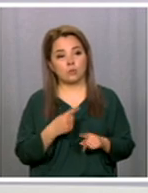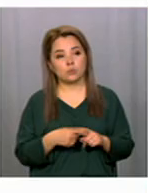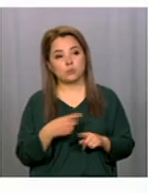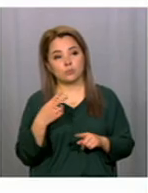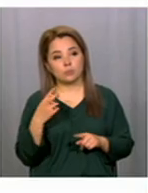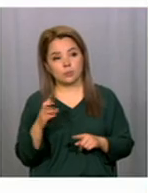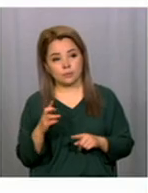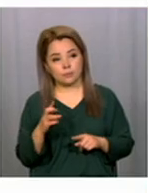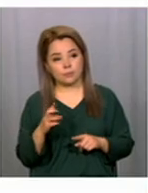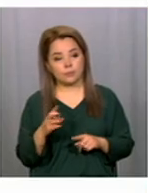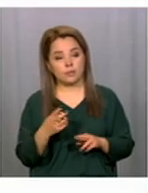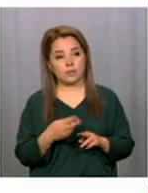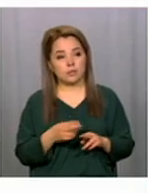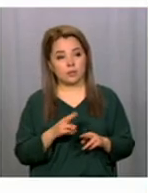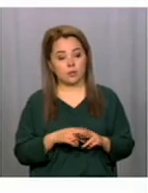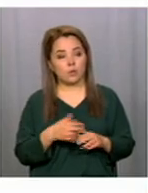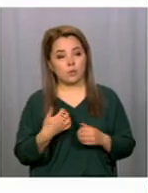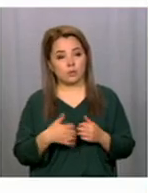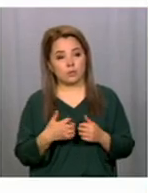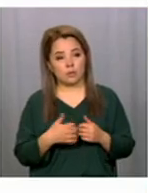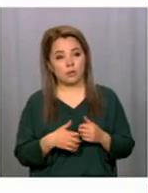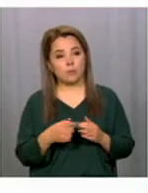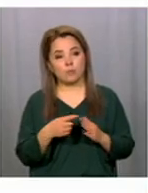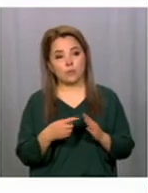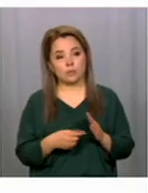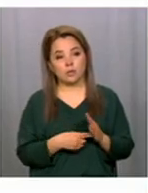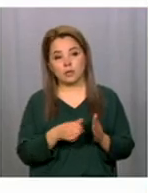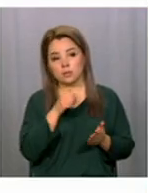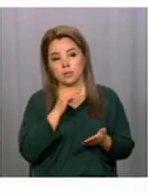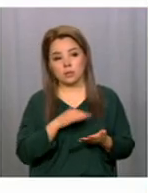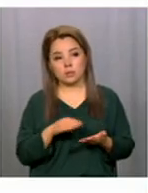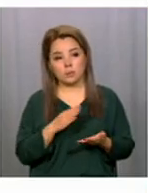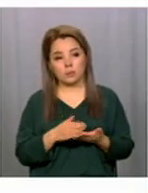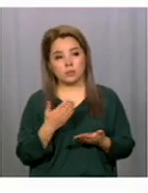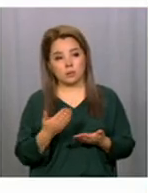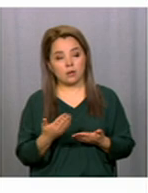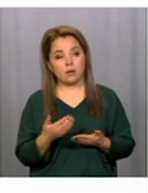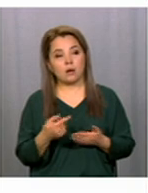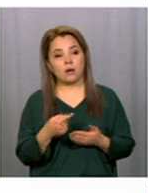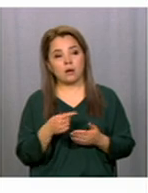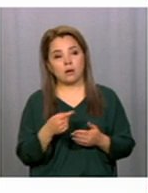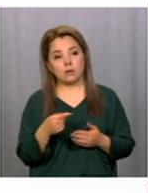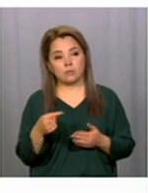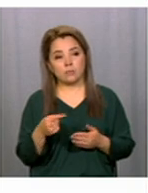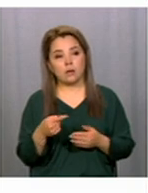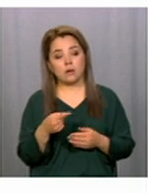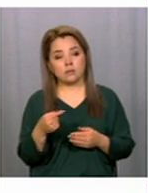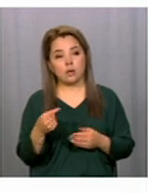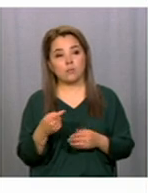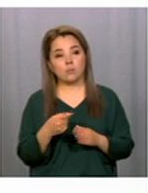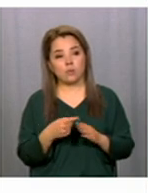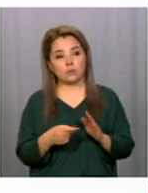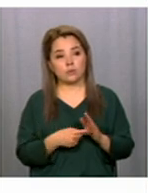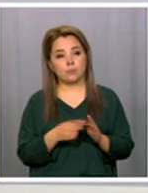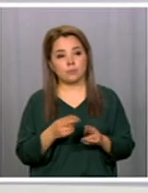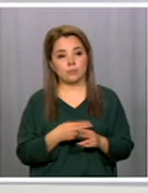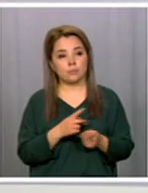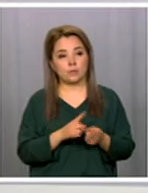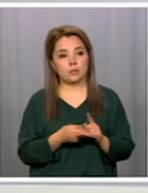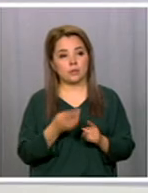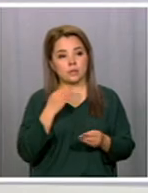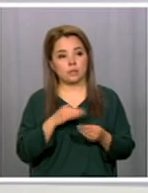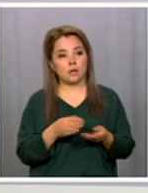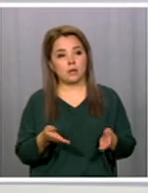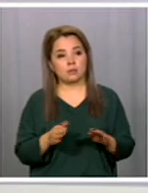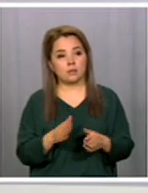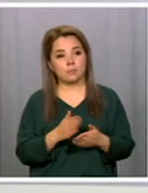b. Енді ортақ бөлімге келтірілді. Олай болса, алымдарын азайтып, бөлімін өзгерсіз қалдырамыз.